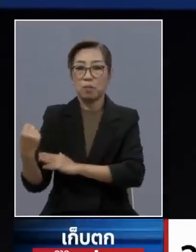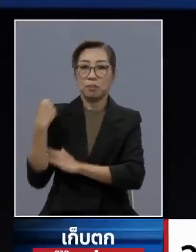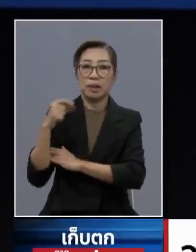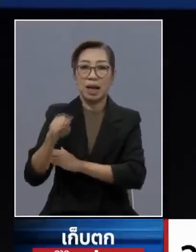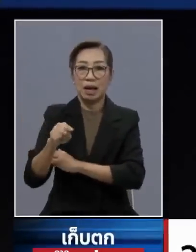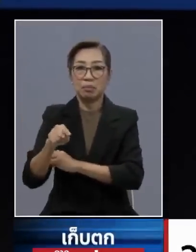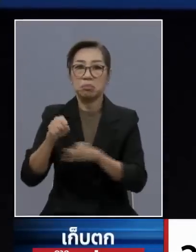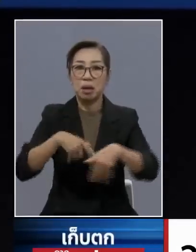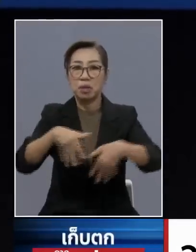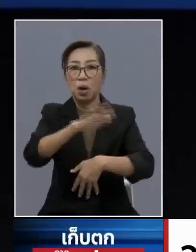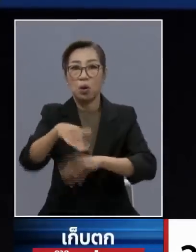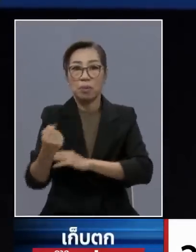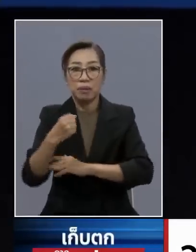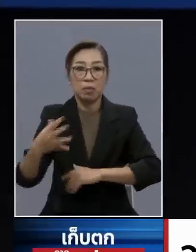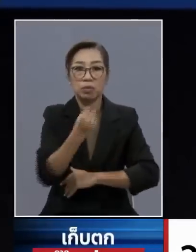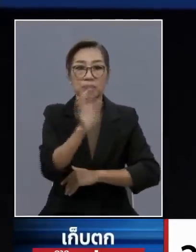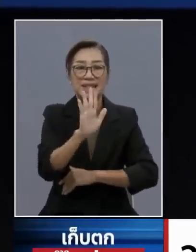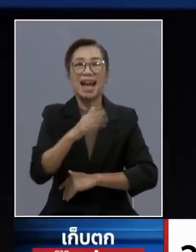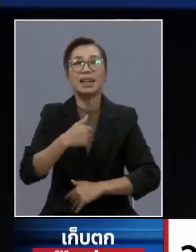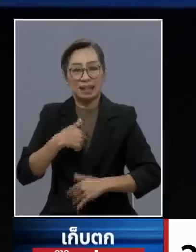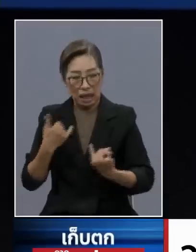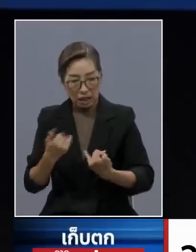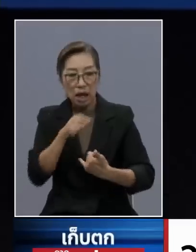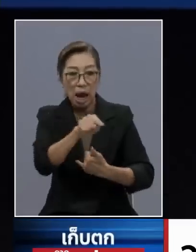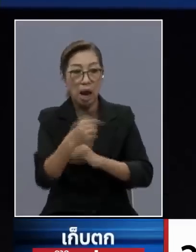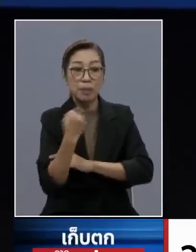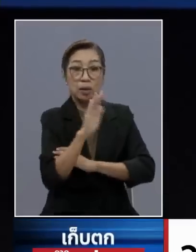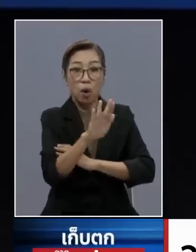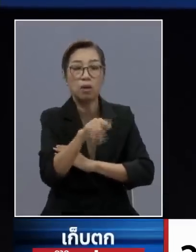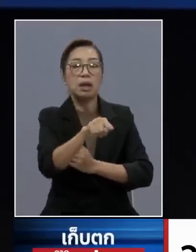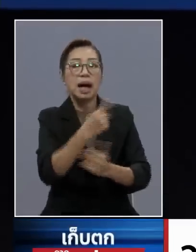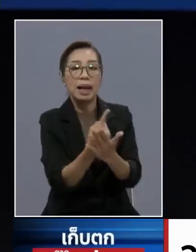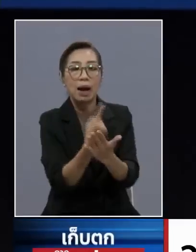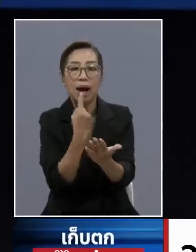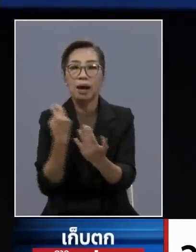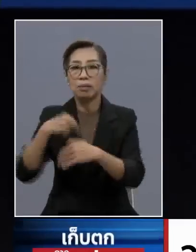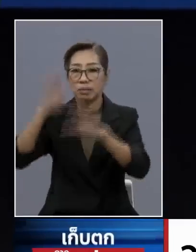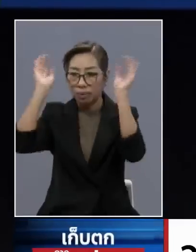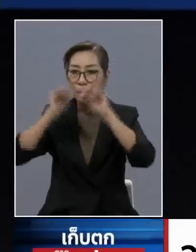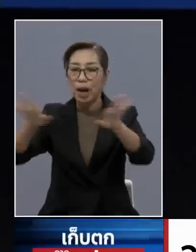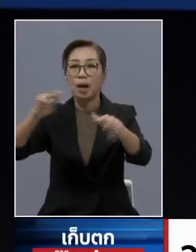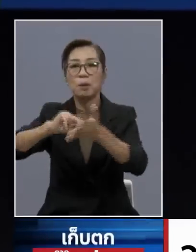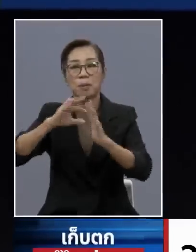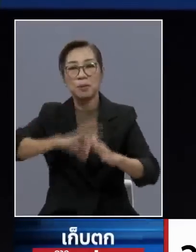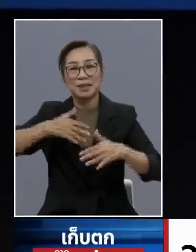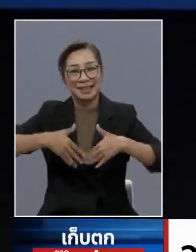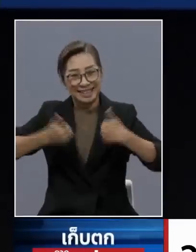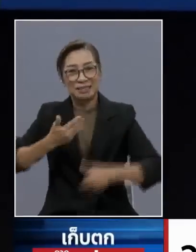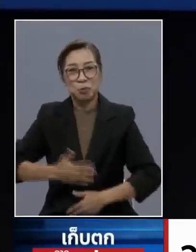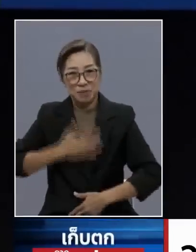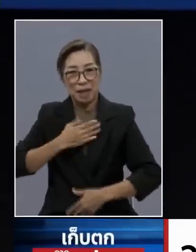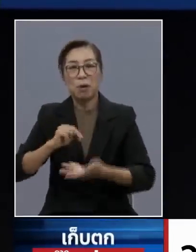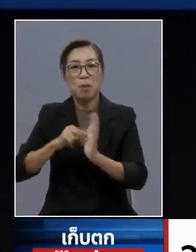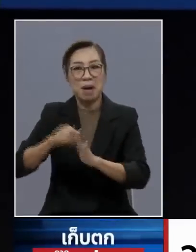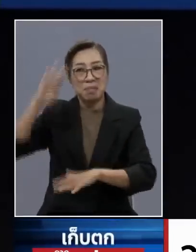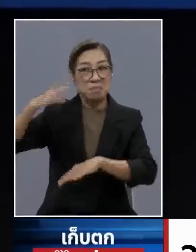ก่อนอันนี้ผมภูมิใจและดีใจแทนพี่น้องประชาชนว่าเรากำลังจะยึดอำนาจคืนนะฮะส่วนหนึ่งของสปี